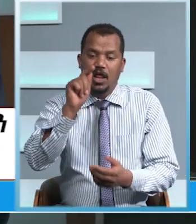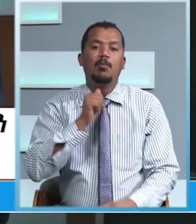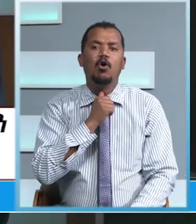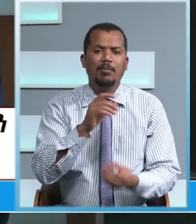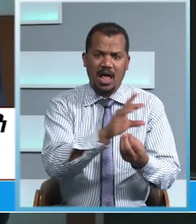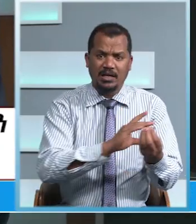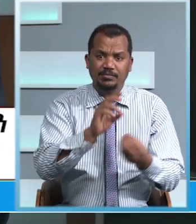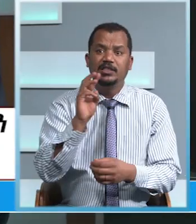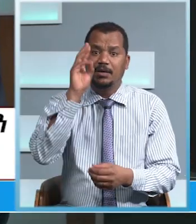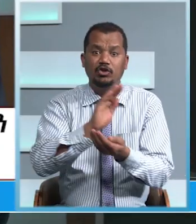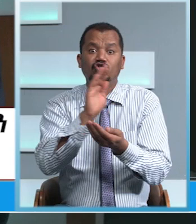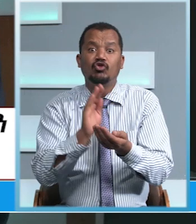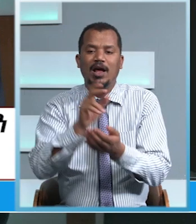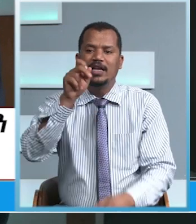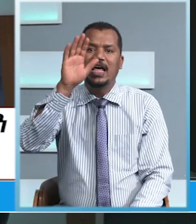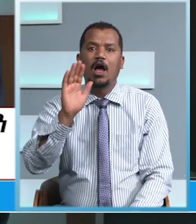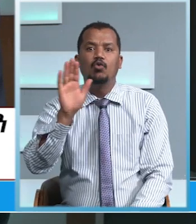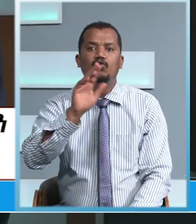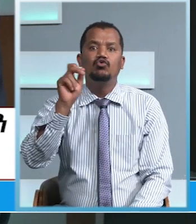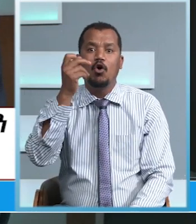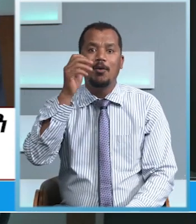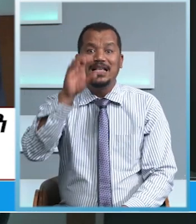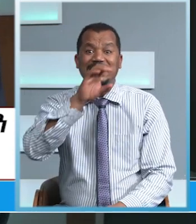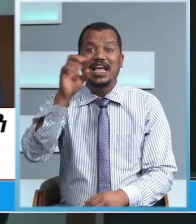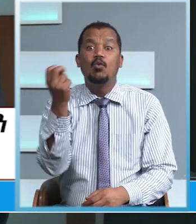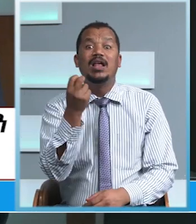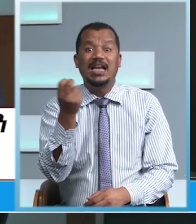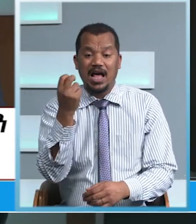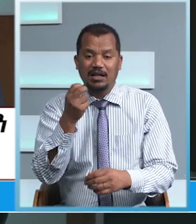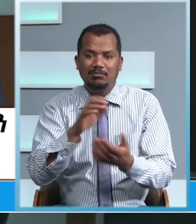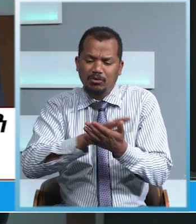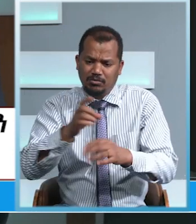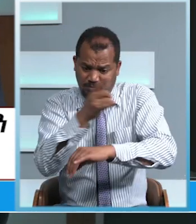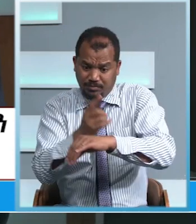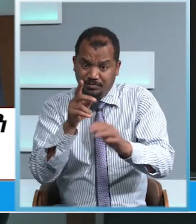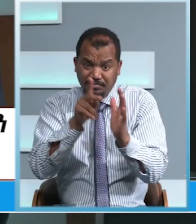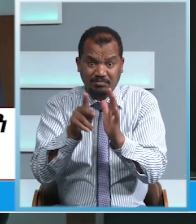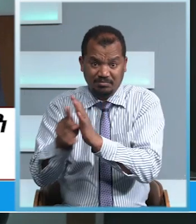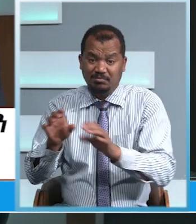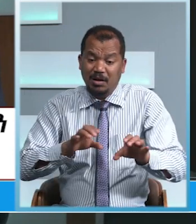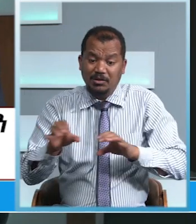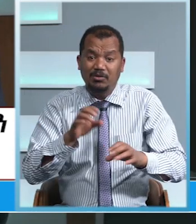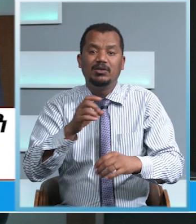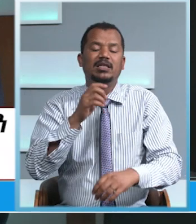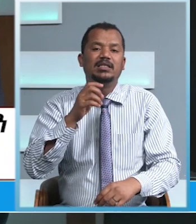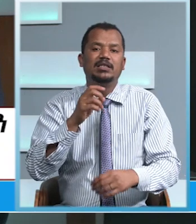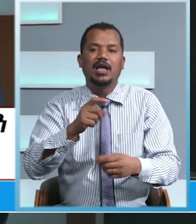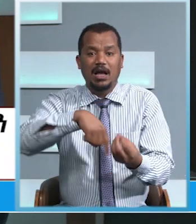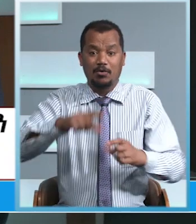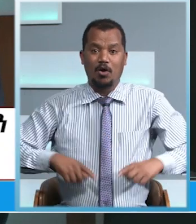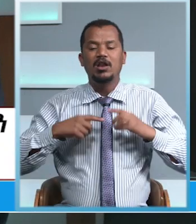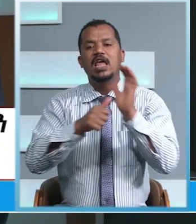አሸባሪ ሸኔ በኦሮሚያ ክልል ሰሜን ሸዋ ዞን ደራ ጉንዶ መስቀል ወረዳ በንጹሃን ዜጎች ላይ ጥቃት መፈጸሙን ያካባቢው ኗሪዎች